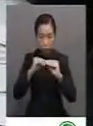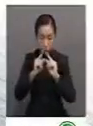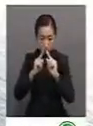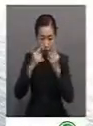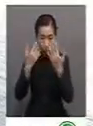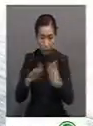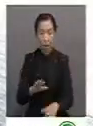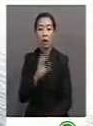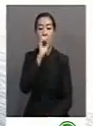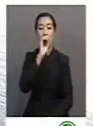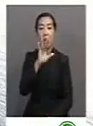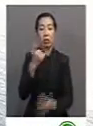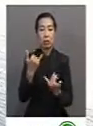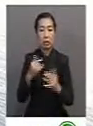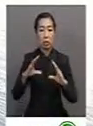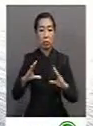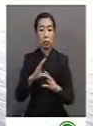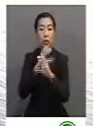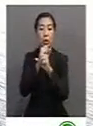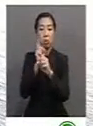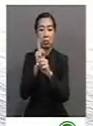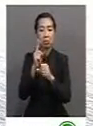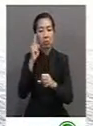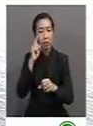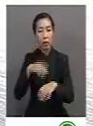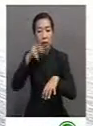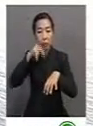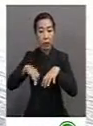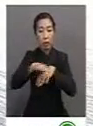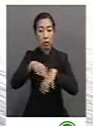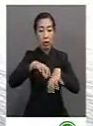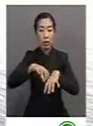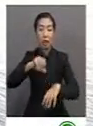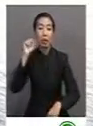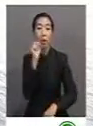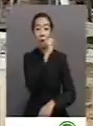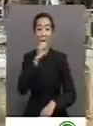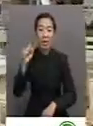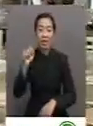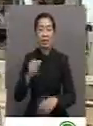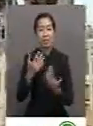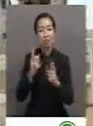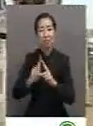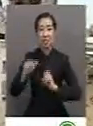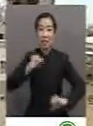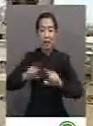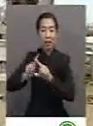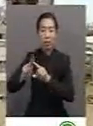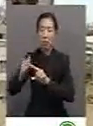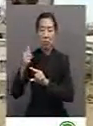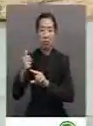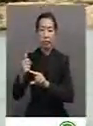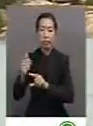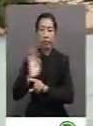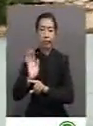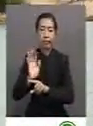ายประยูรชี้แจงบอกว่าผลการประชุมไม่อนุญาตให้มีการจัดเสม็ดอินเลิฟแน่นอนเพราะว่าช่วงนี้ประชาชนกำลัง